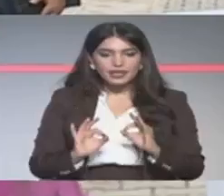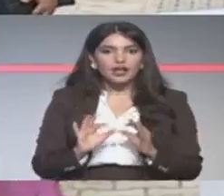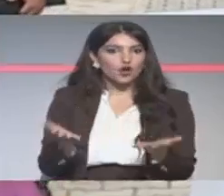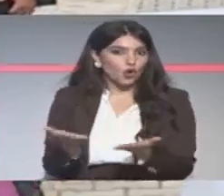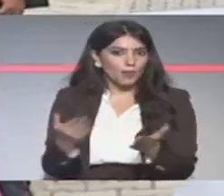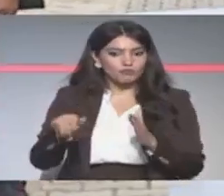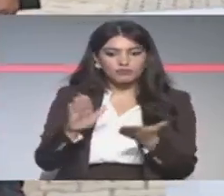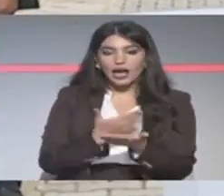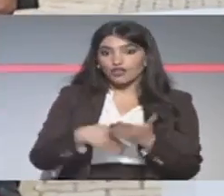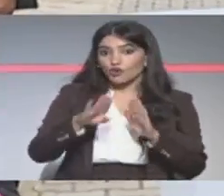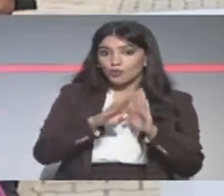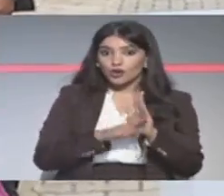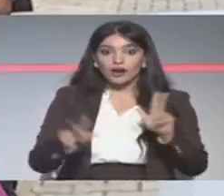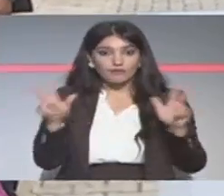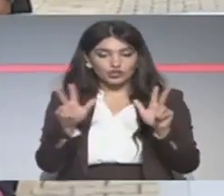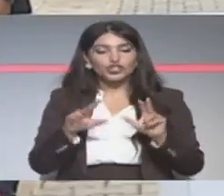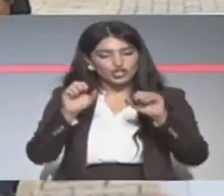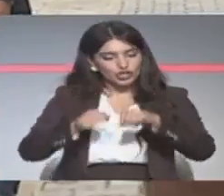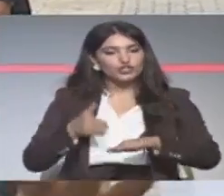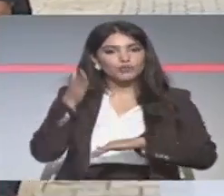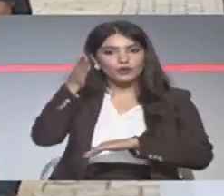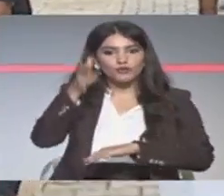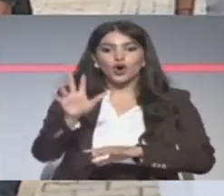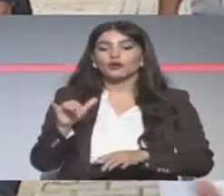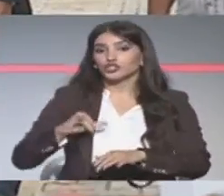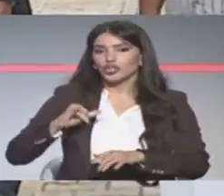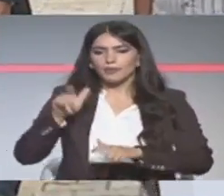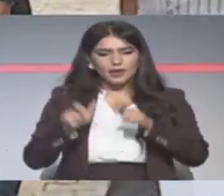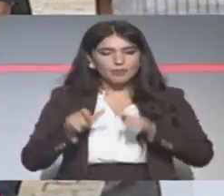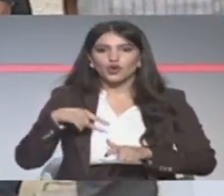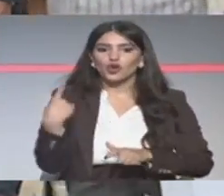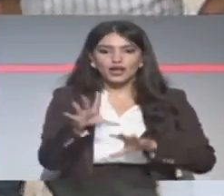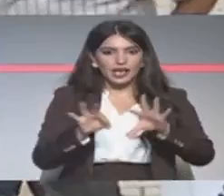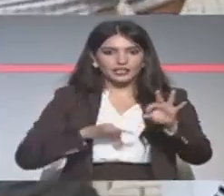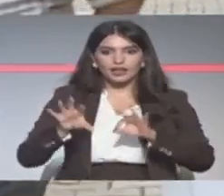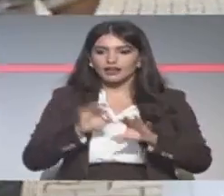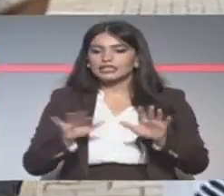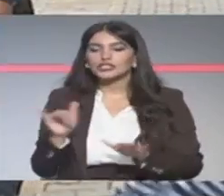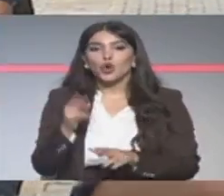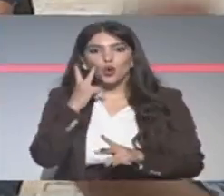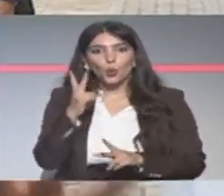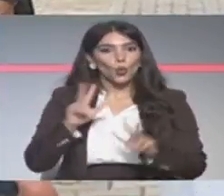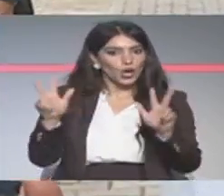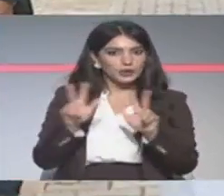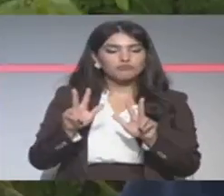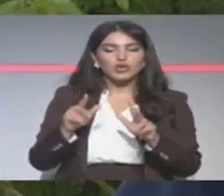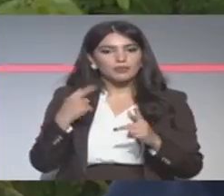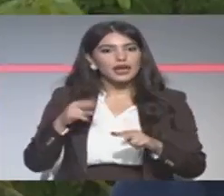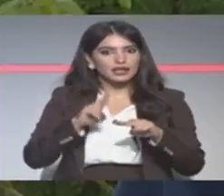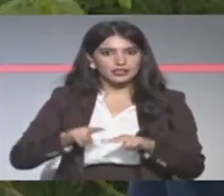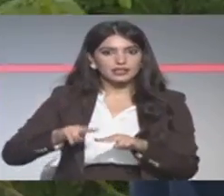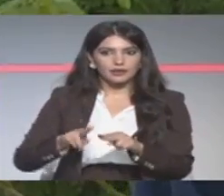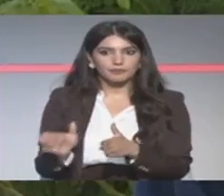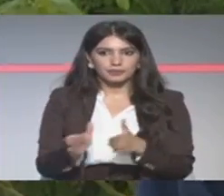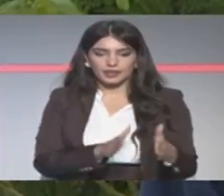يتم، فإنه في المستقبل يمكن أن نعول عليه في اختياراته في المشهد الإعلامي حتى يمكن أن نصفي هذا المشهد ونكونوا